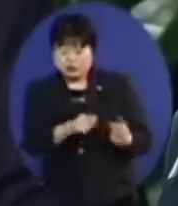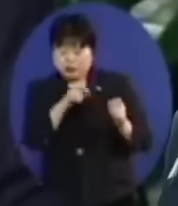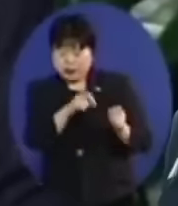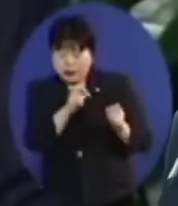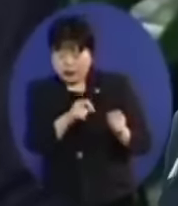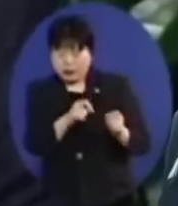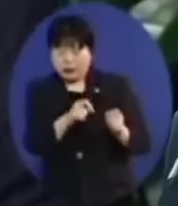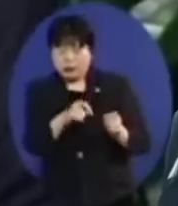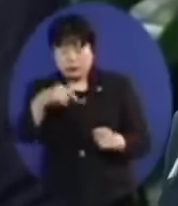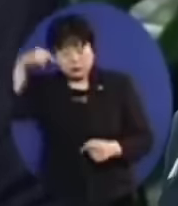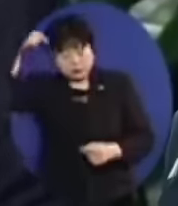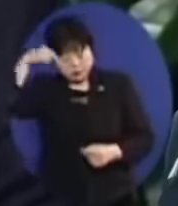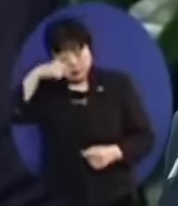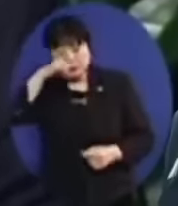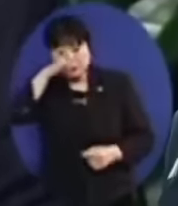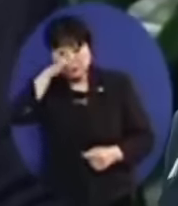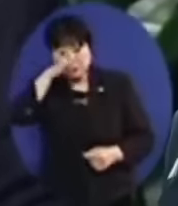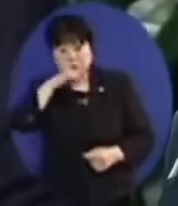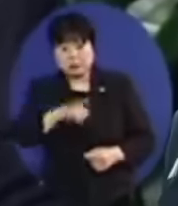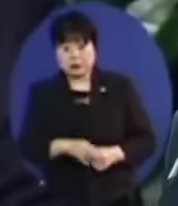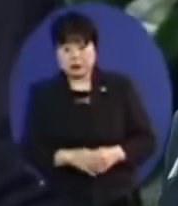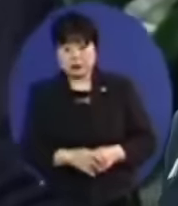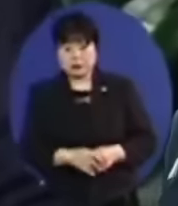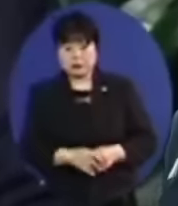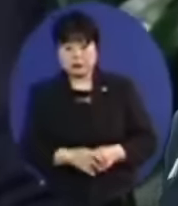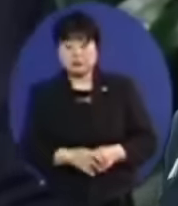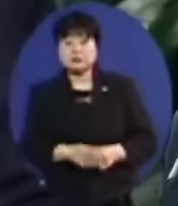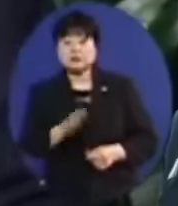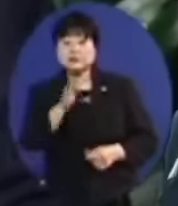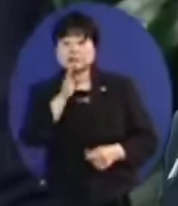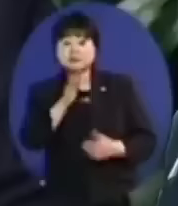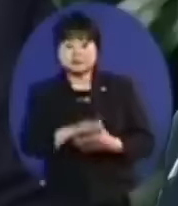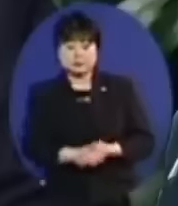그만큼 죽음이 가까이 옵니다.